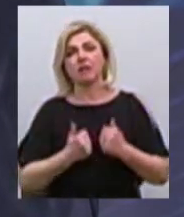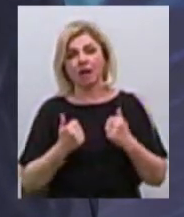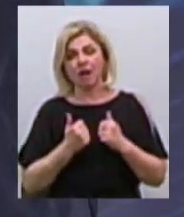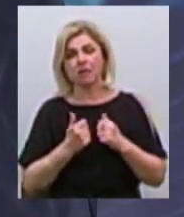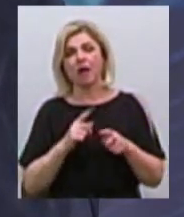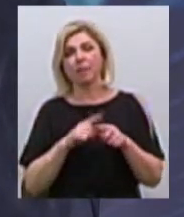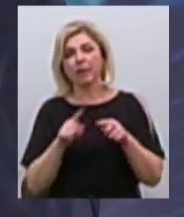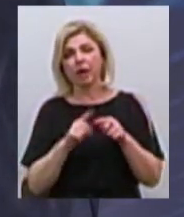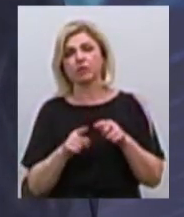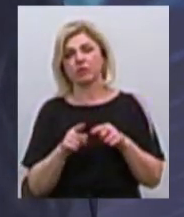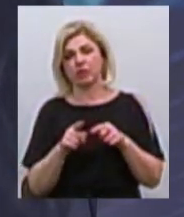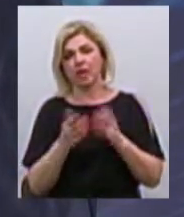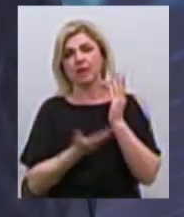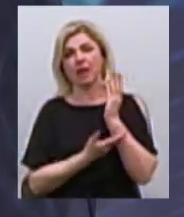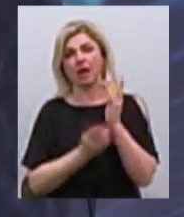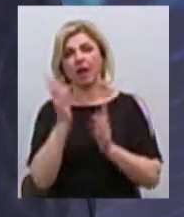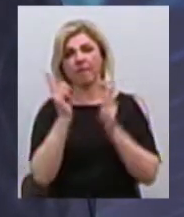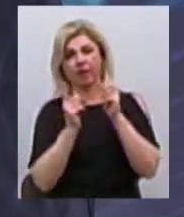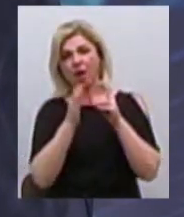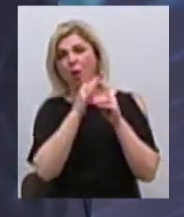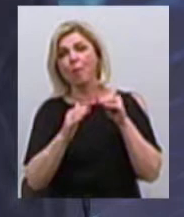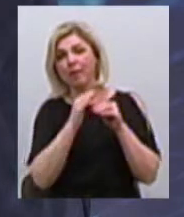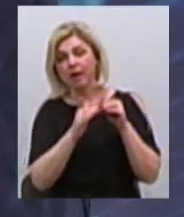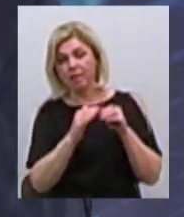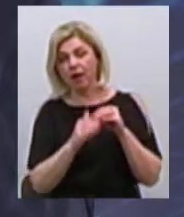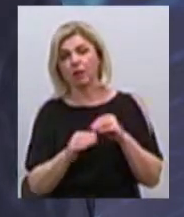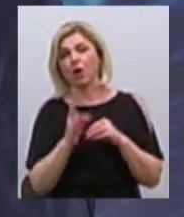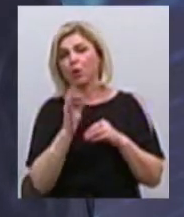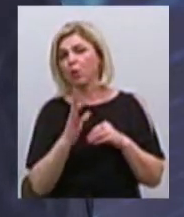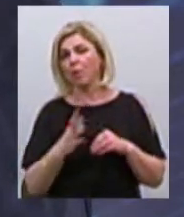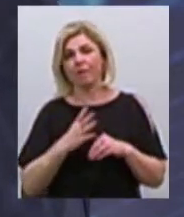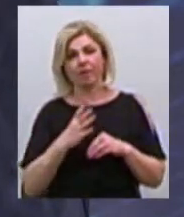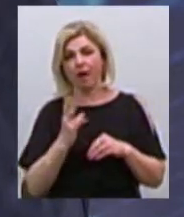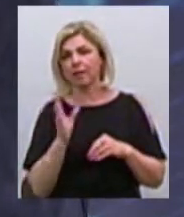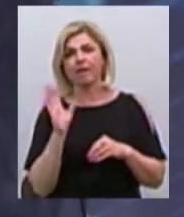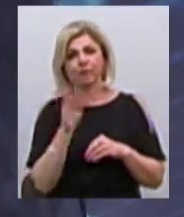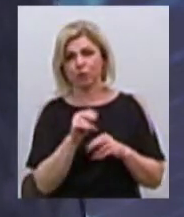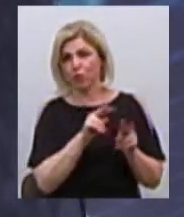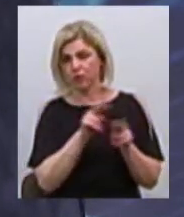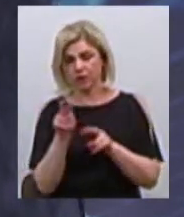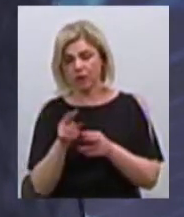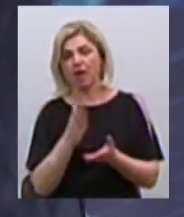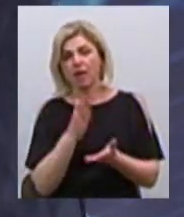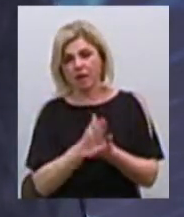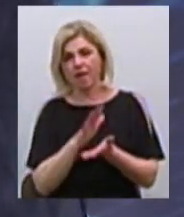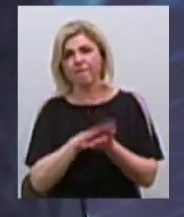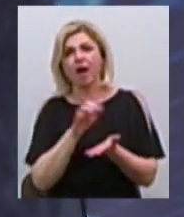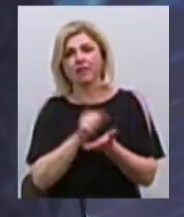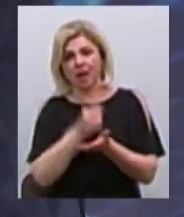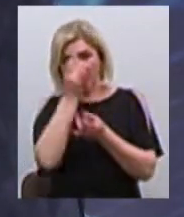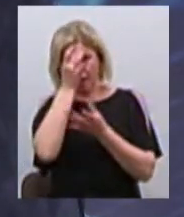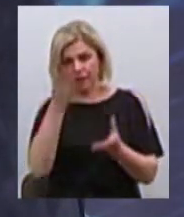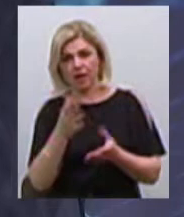спиливать деревья. Ну, бывает, не за всем и следишь. Есть и вандалы, которые